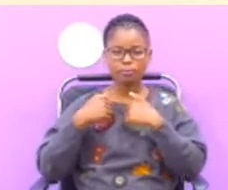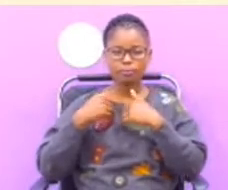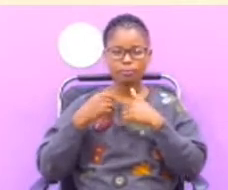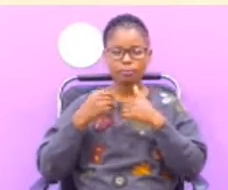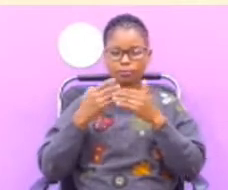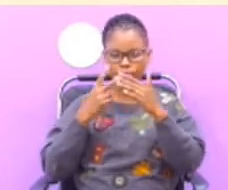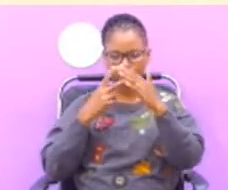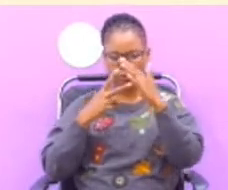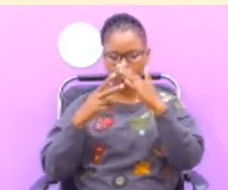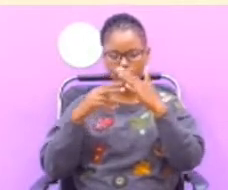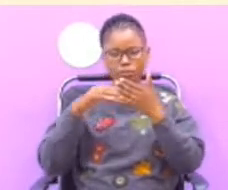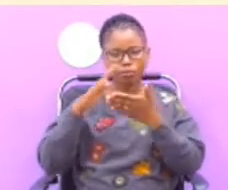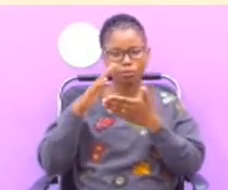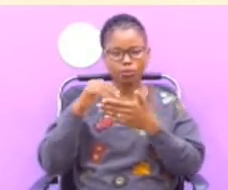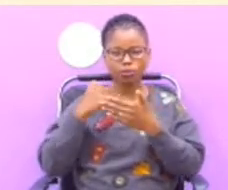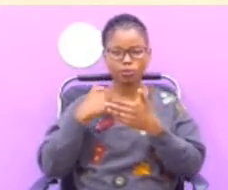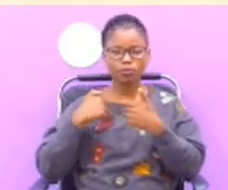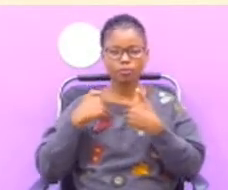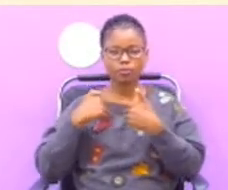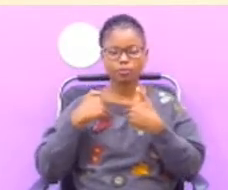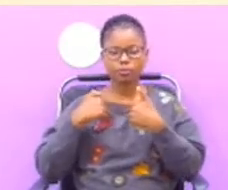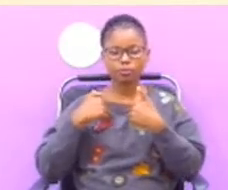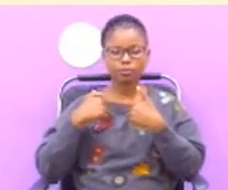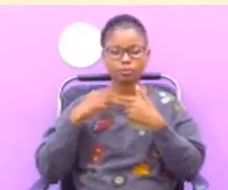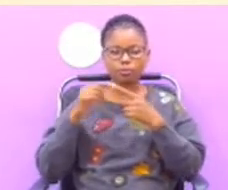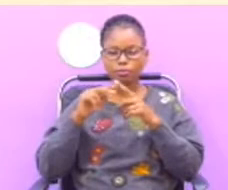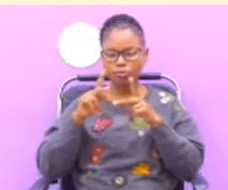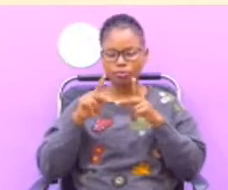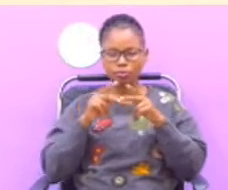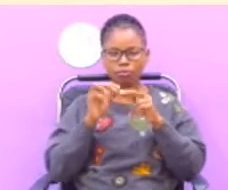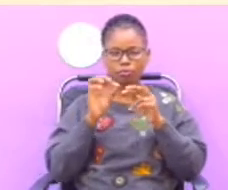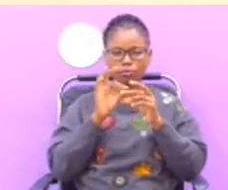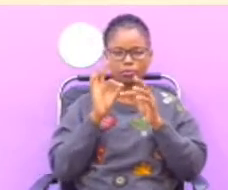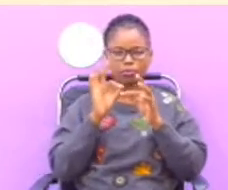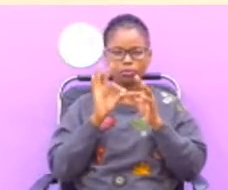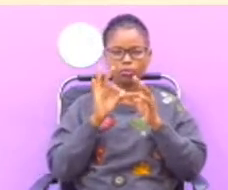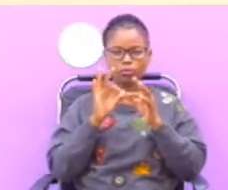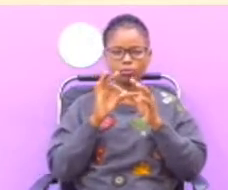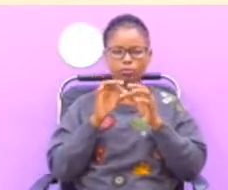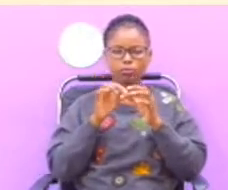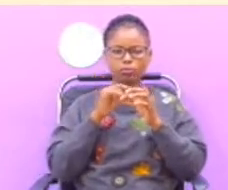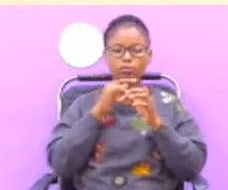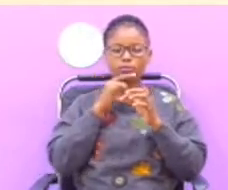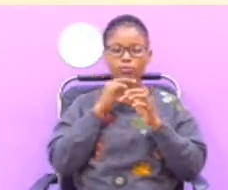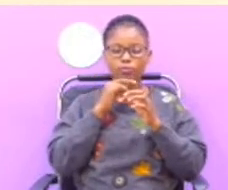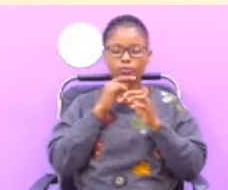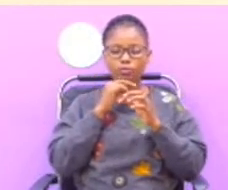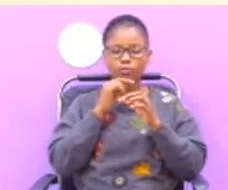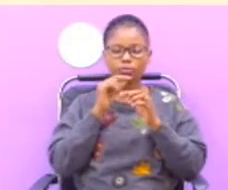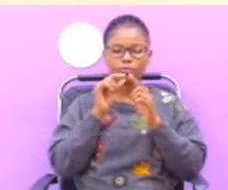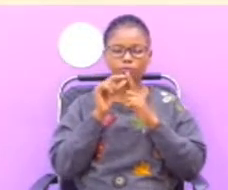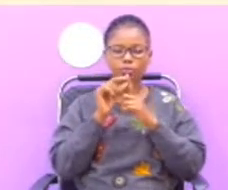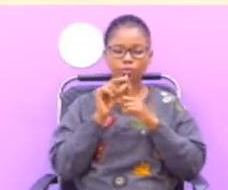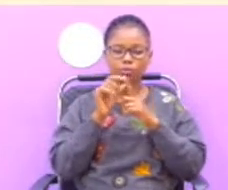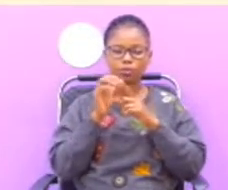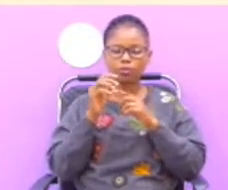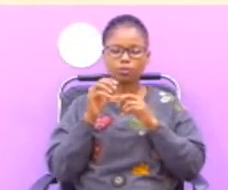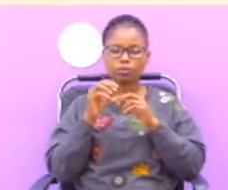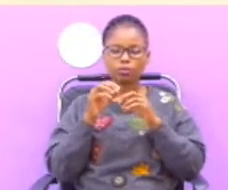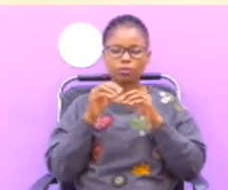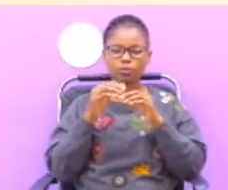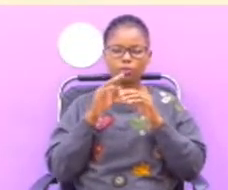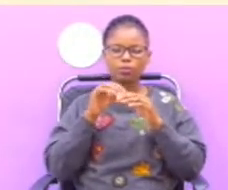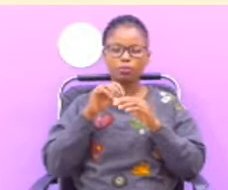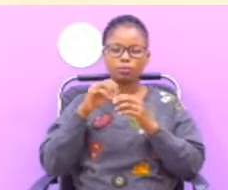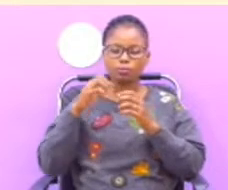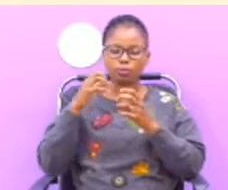enaguo nĩ harĩa heragwo atĩrĩrĩ ciugo cia thuri itigĩkararagio no ti ciothe tondũ rĩu nĩ